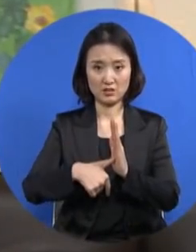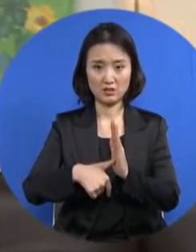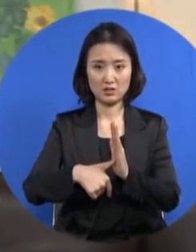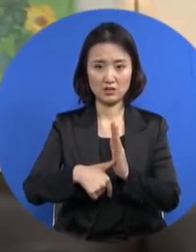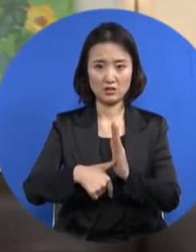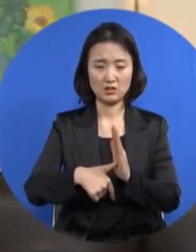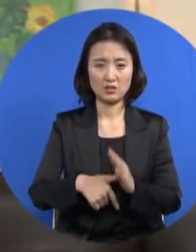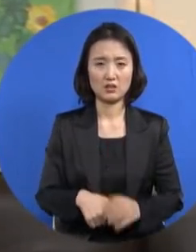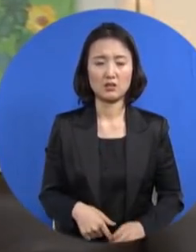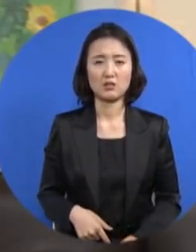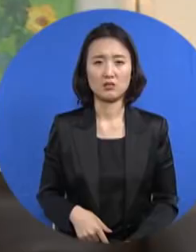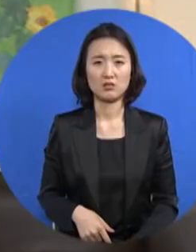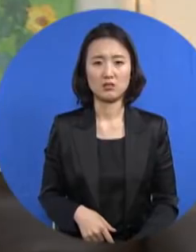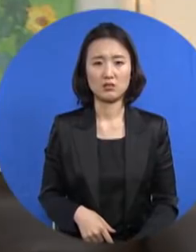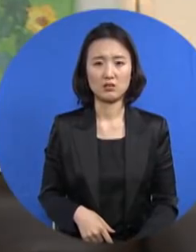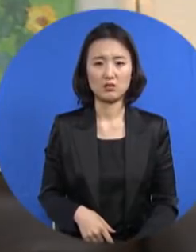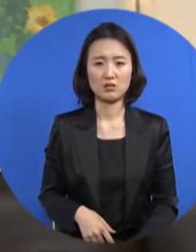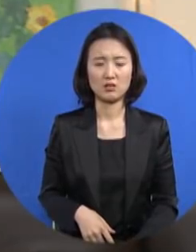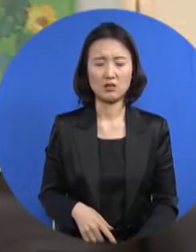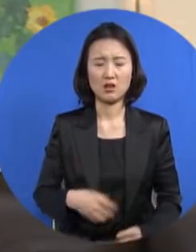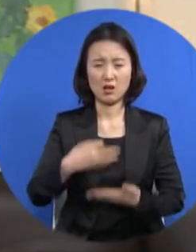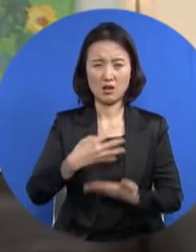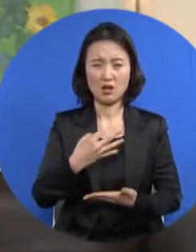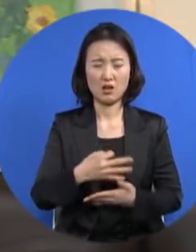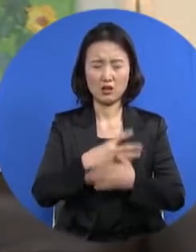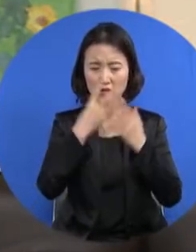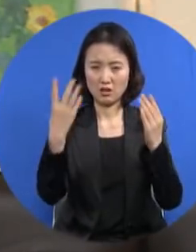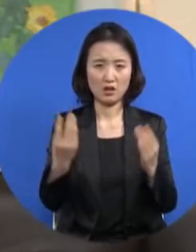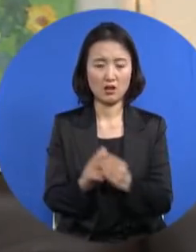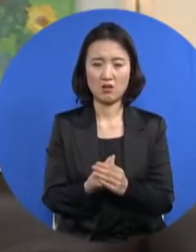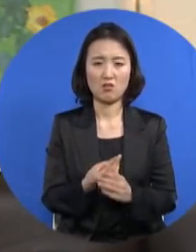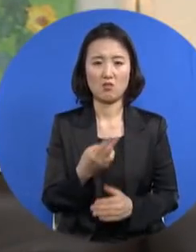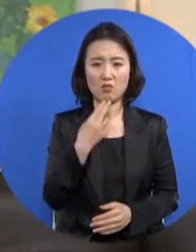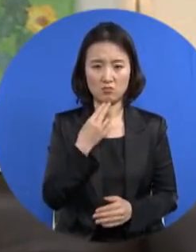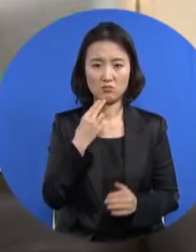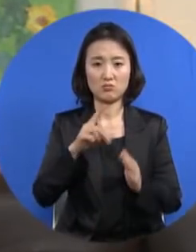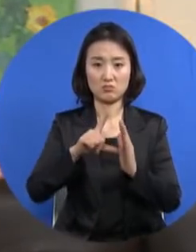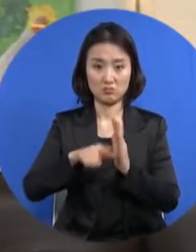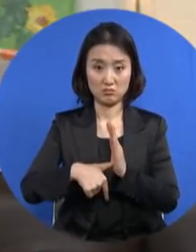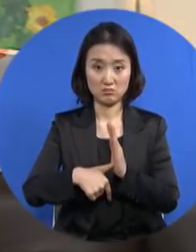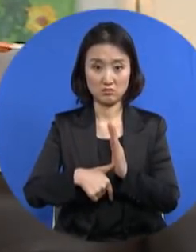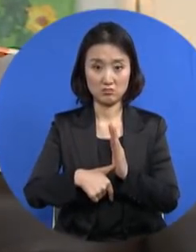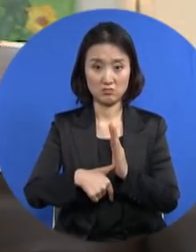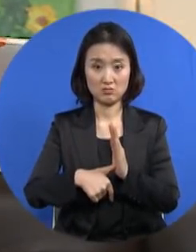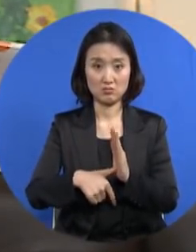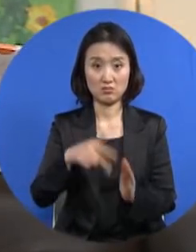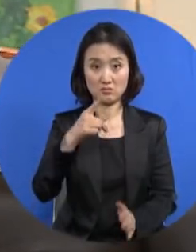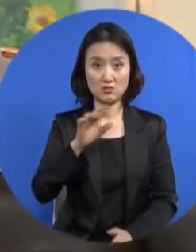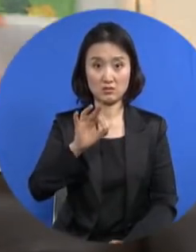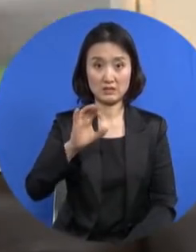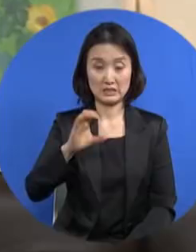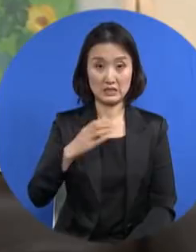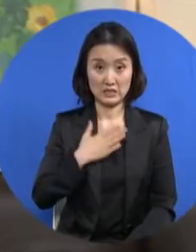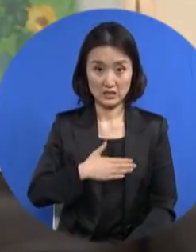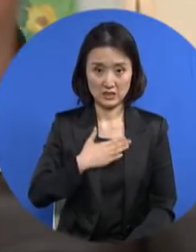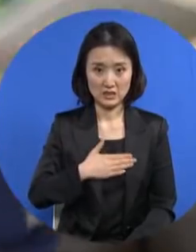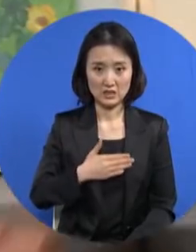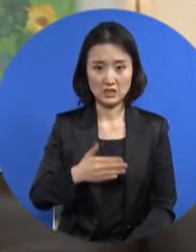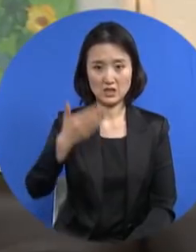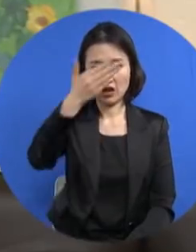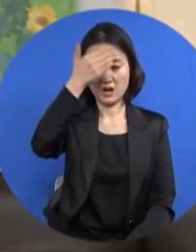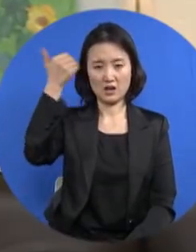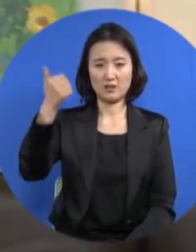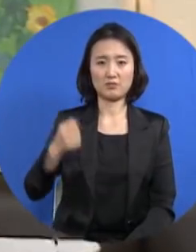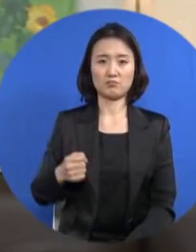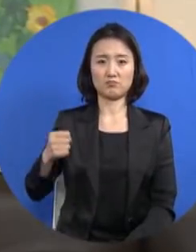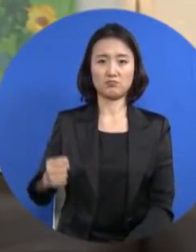아무것도 없는 모든 걸 가진 걸 다 잃었어요. 그분은 KFC 아시죠? 네. 할아버지가